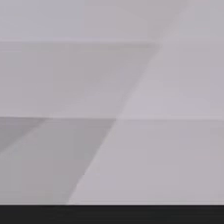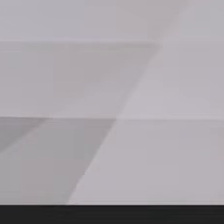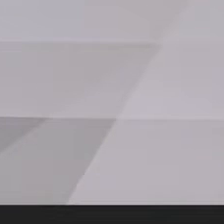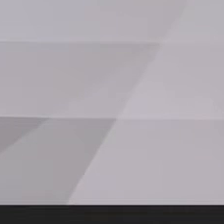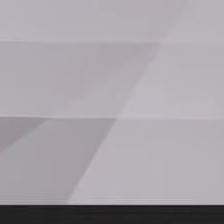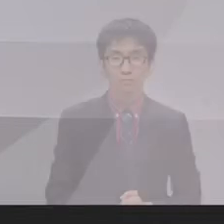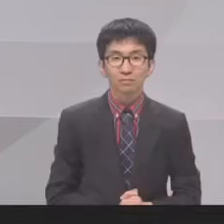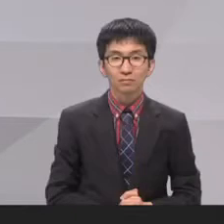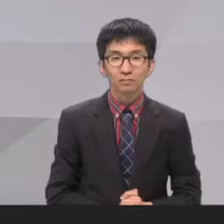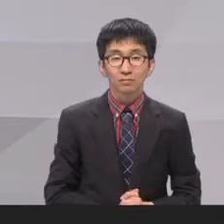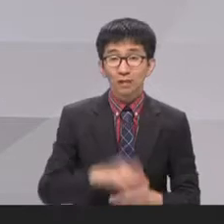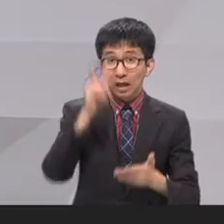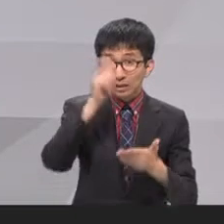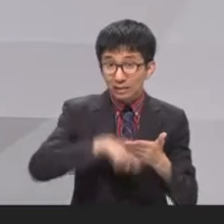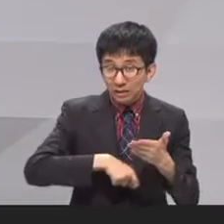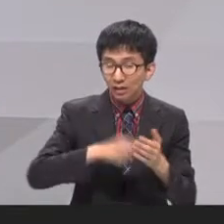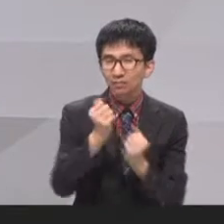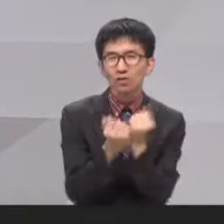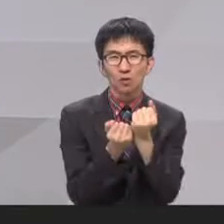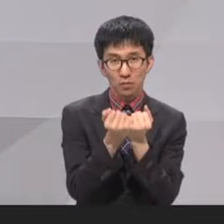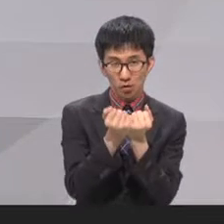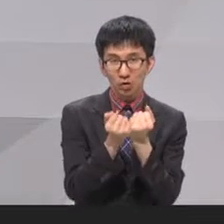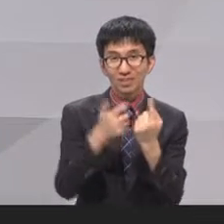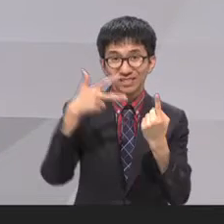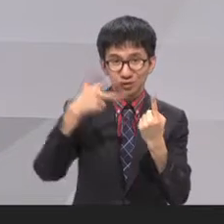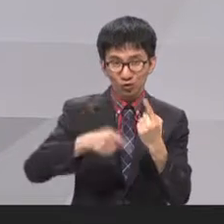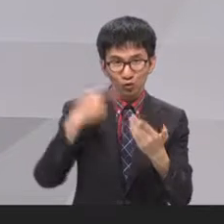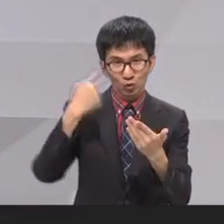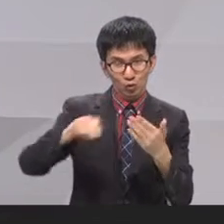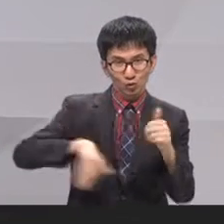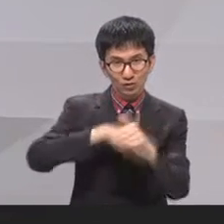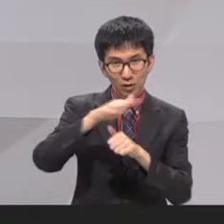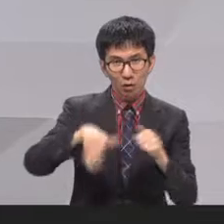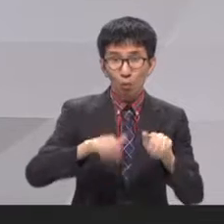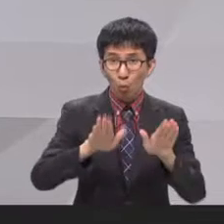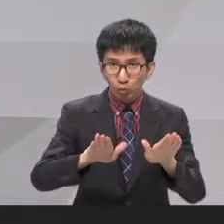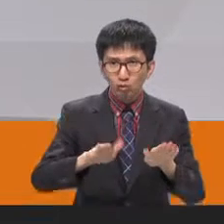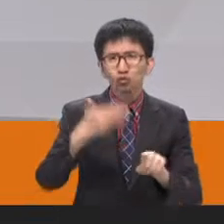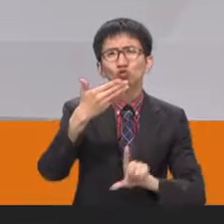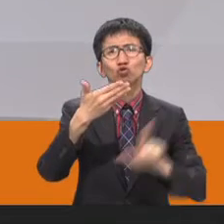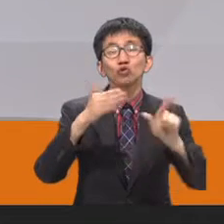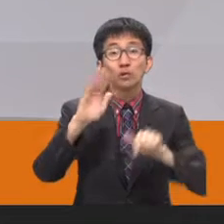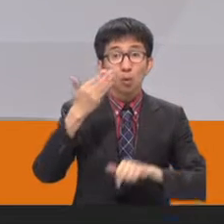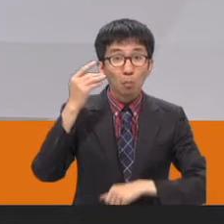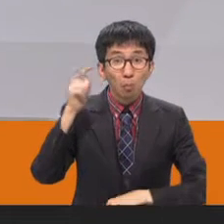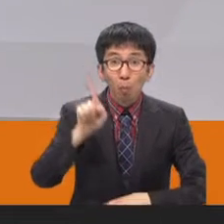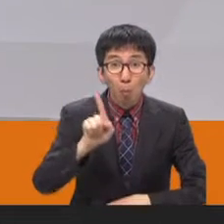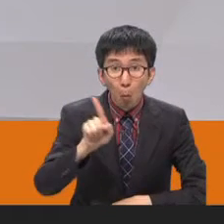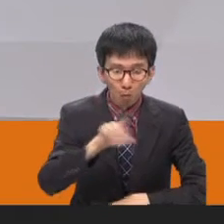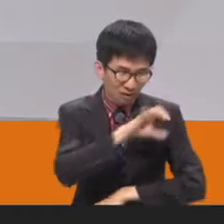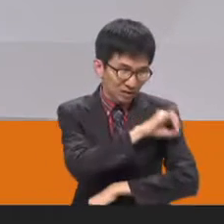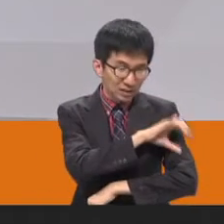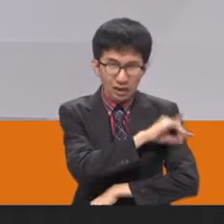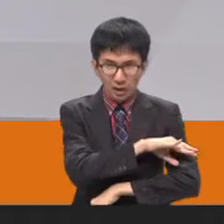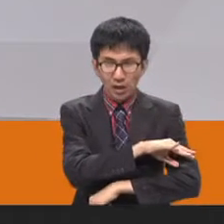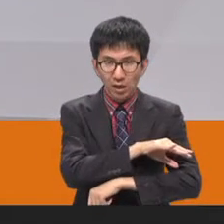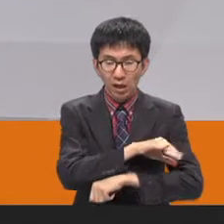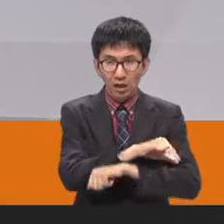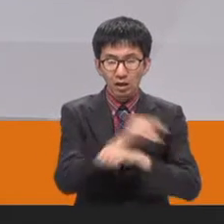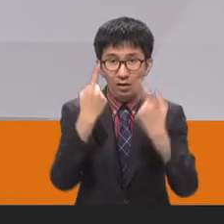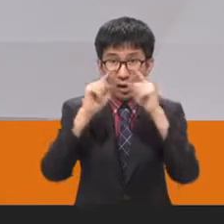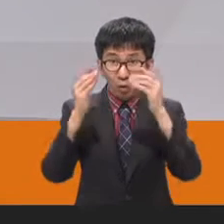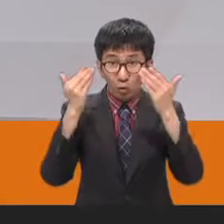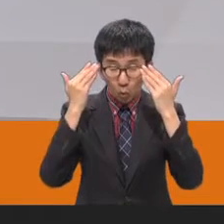4 기자 브리핑 한 주간 교육 현장 입니다 오늘로 9일 제가 됐죠 이화 여대 학생들의 본관 점거 농성이